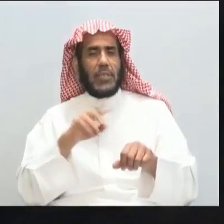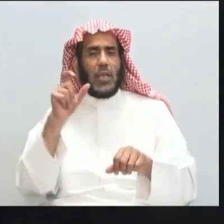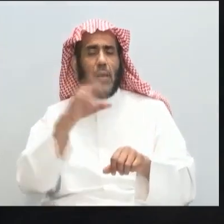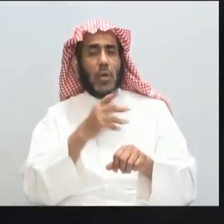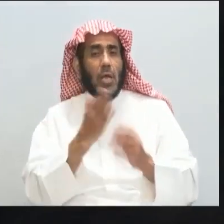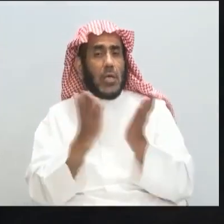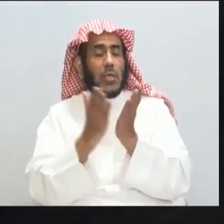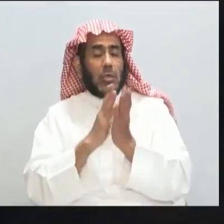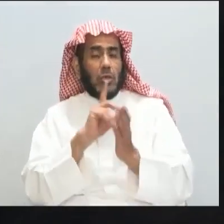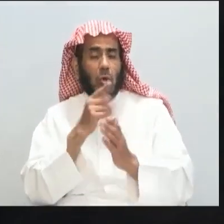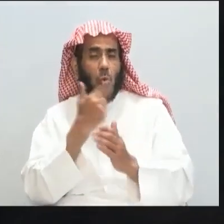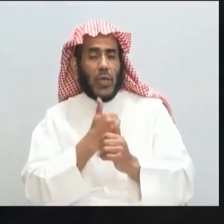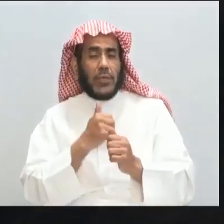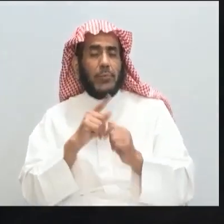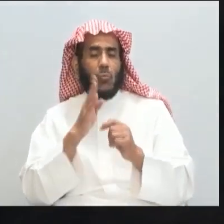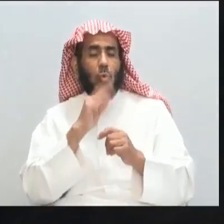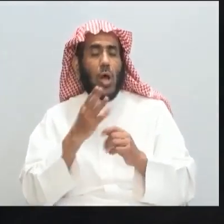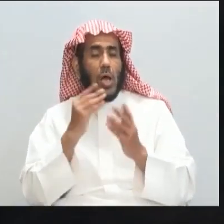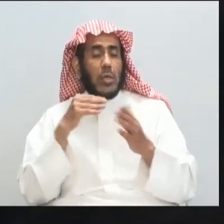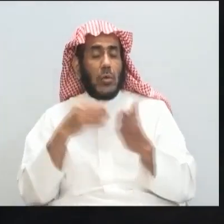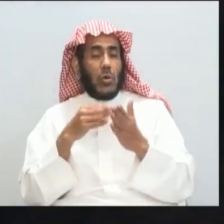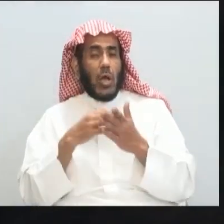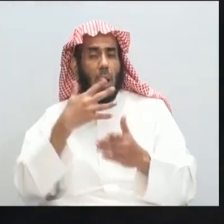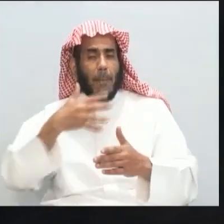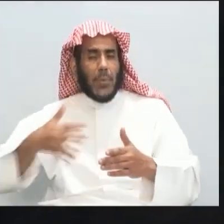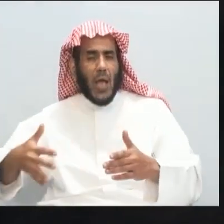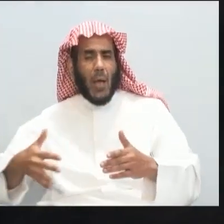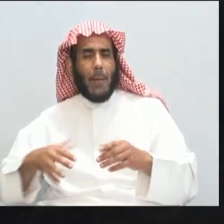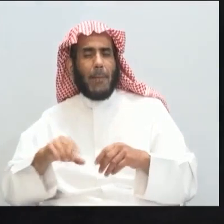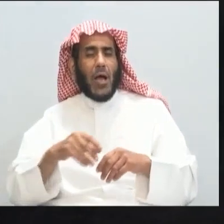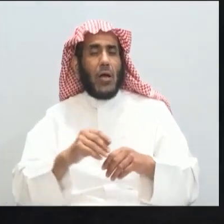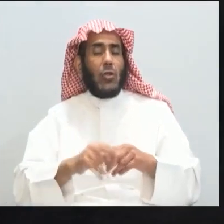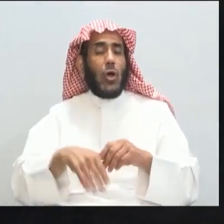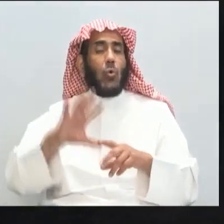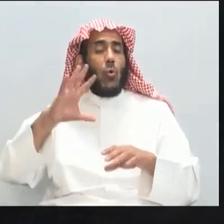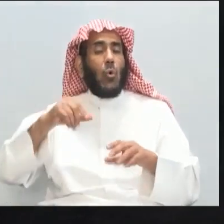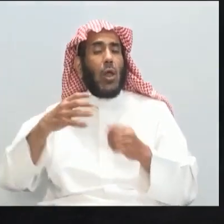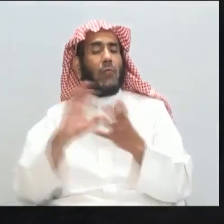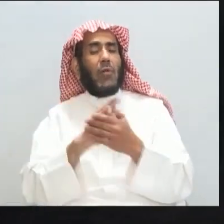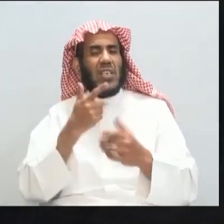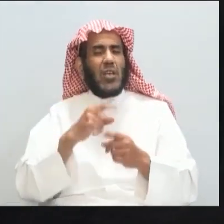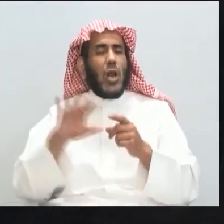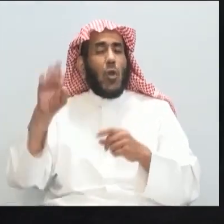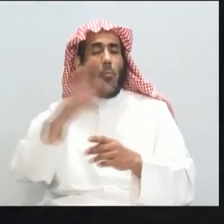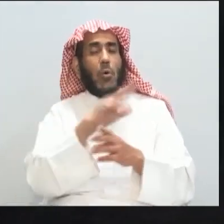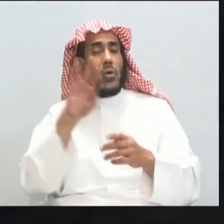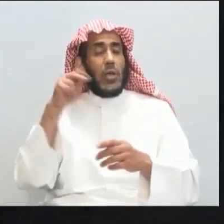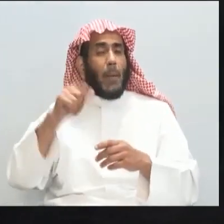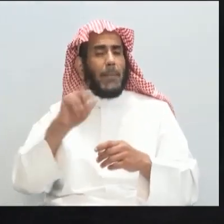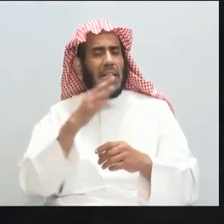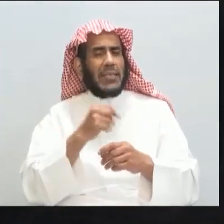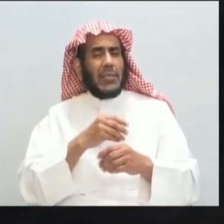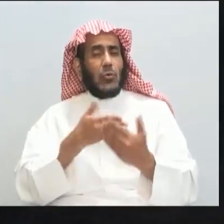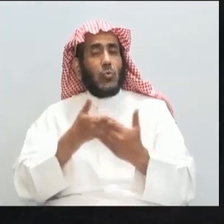دراسه لغتهم طبعا كما تعرفون ايضا حتى ان هناك كان ابناء بعض الخلفاء في عصر الاموي وكذلك في عصر العباسي